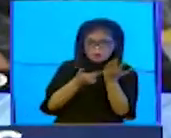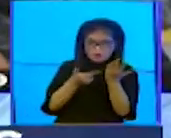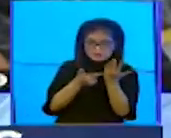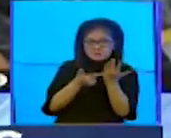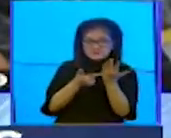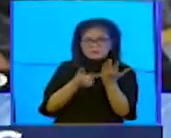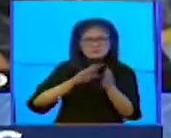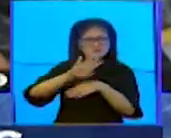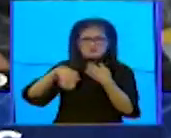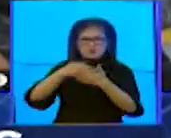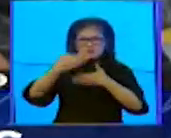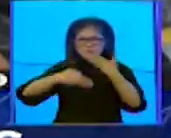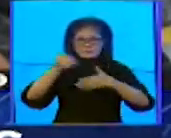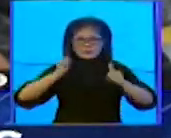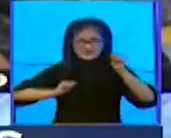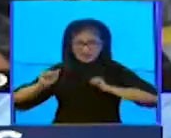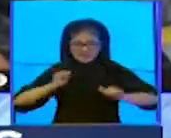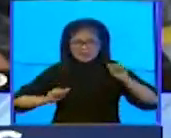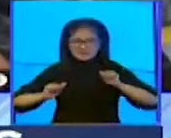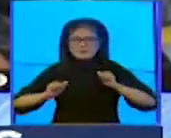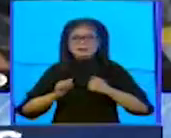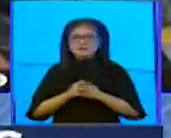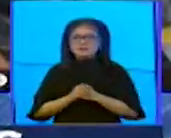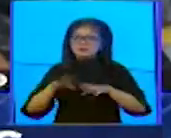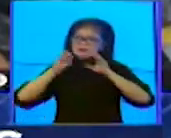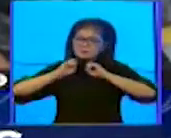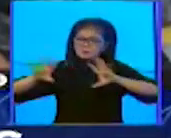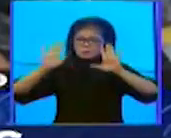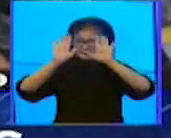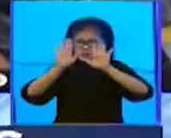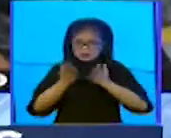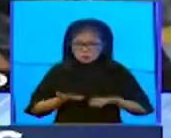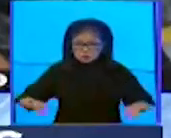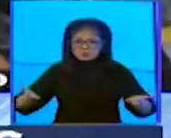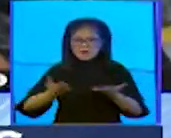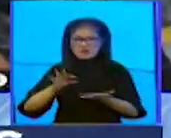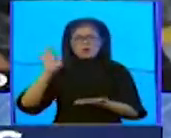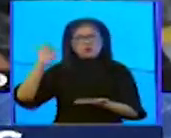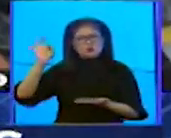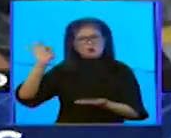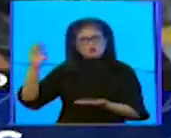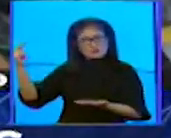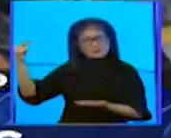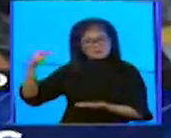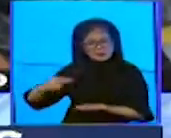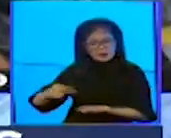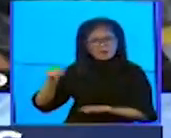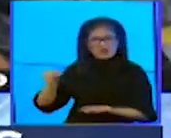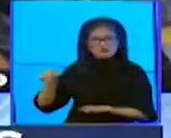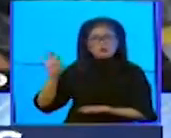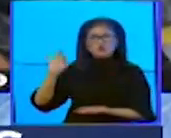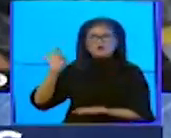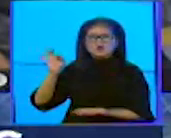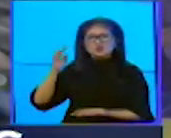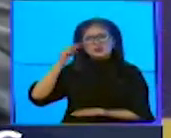seluruh proses kegiatan kita informasikan melalui media sosial ini. Alhamdulillah, mengobati rasa kangen orang tua itu melalui media